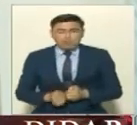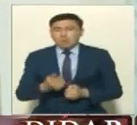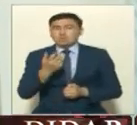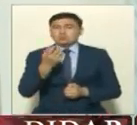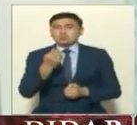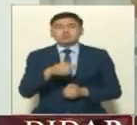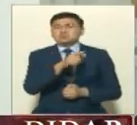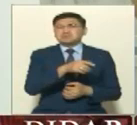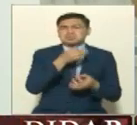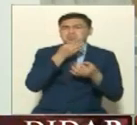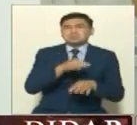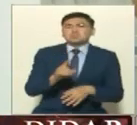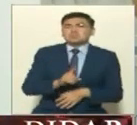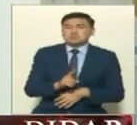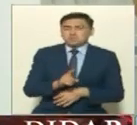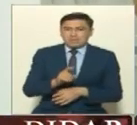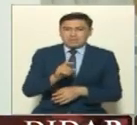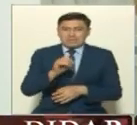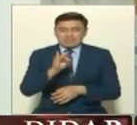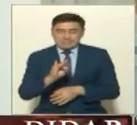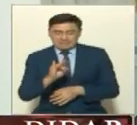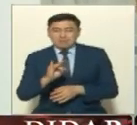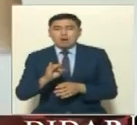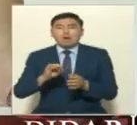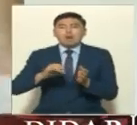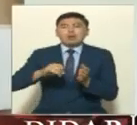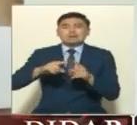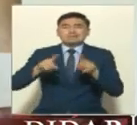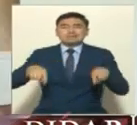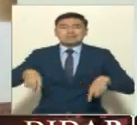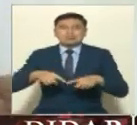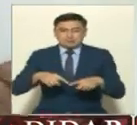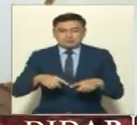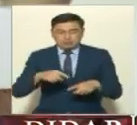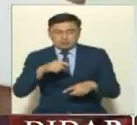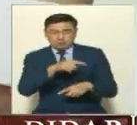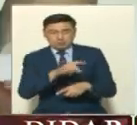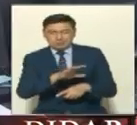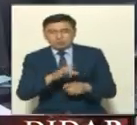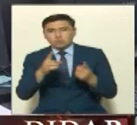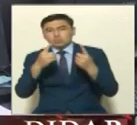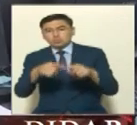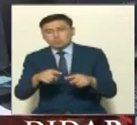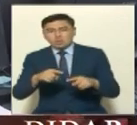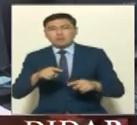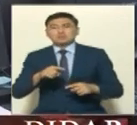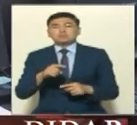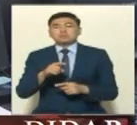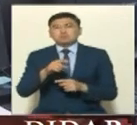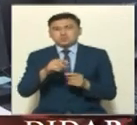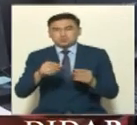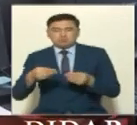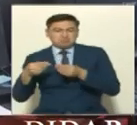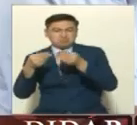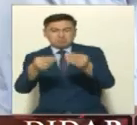должника вызвало то, что исполнительный лист направили не по месту жительства, а к судоисполнителям Жанаузена. Заместитель руководителя палаты пояснил, что